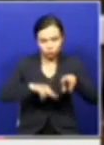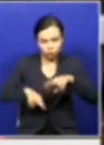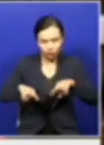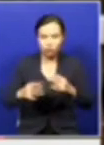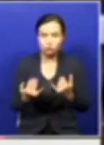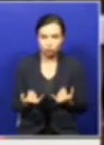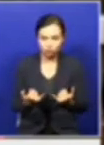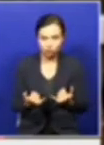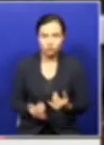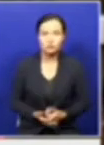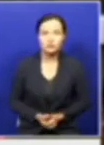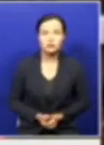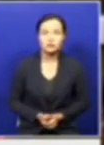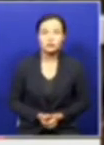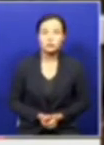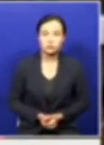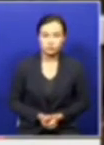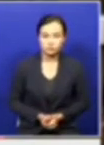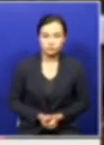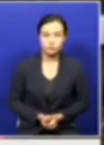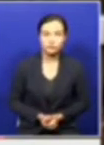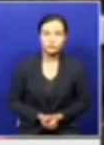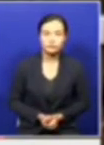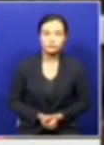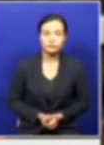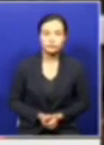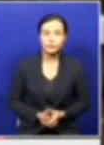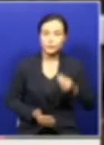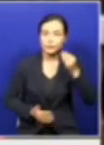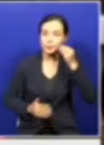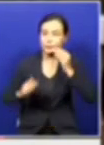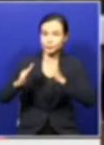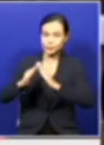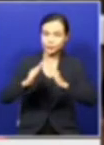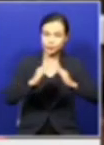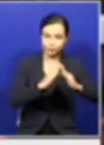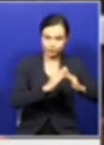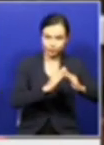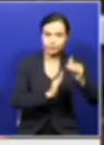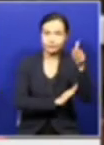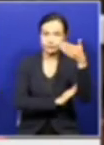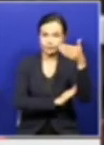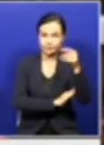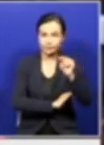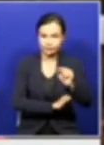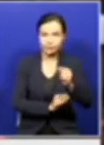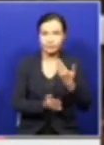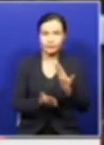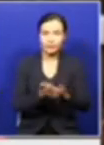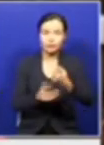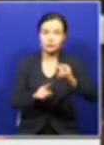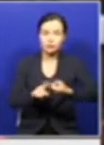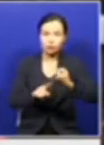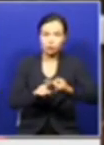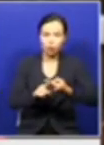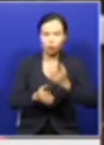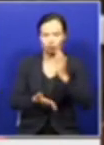นี้ไม่ว่าจะเป็นการเคหะแห่งชาติซึ่งงดเว้นการจัดเก็บค่าเช่า3เ